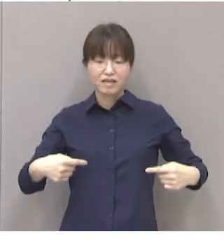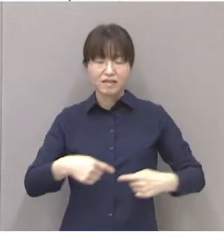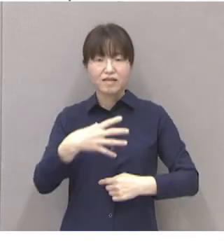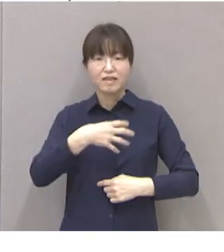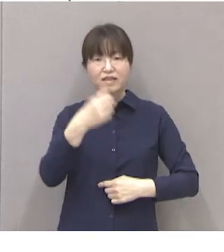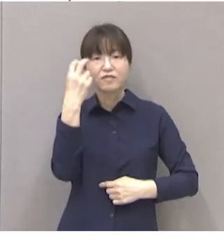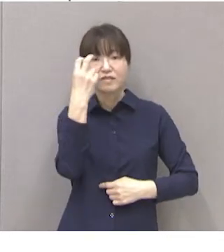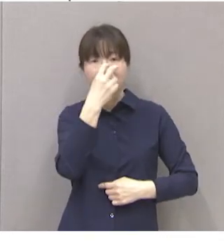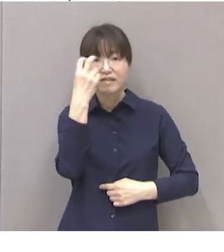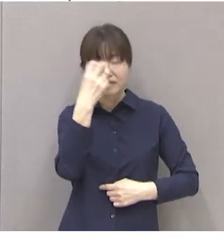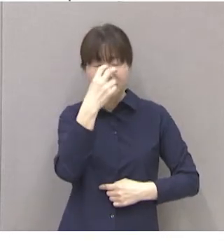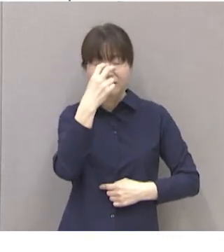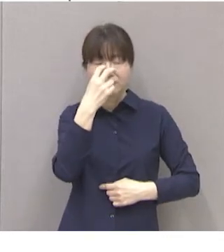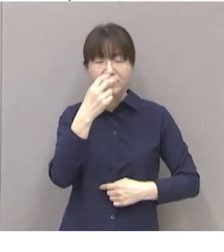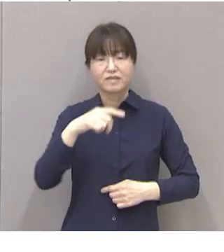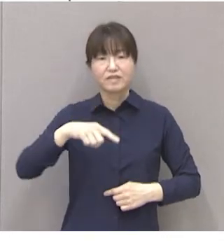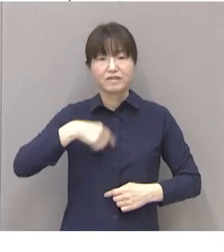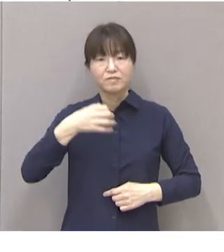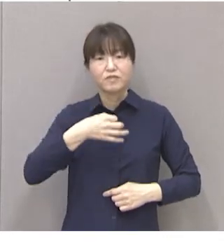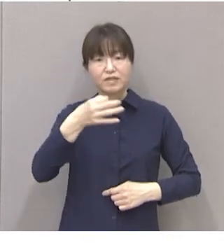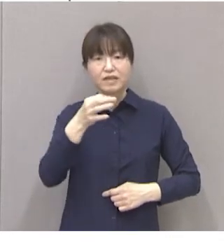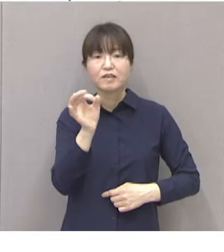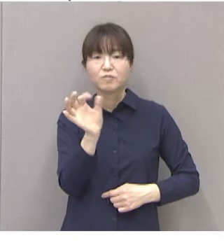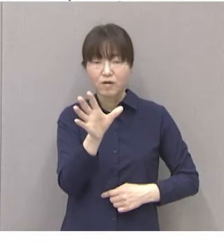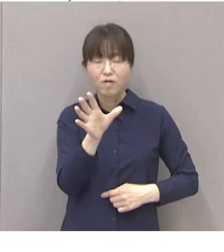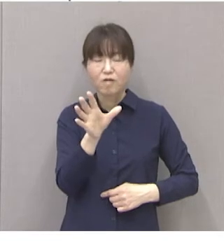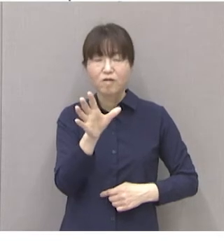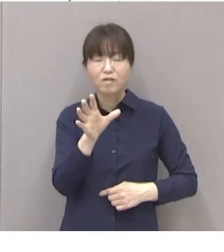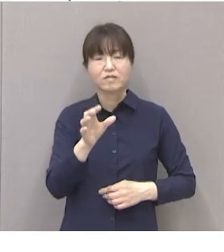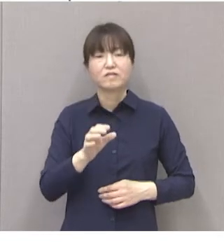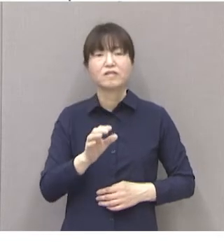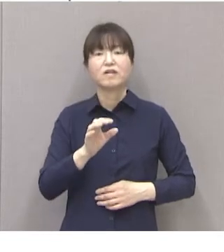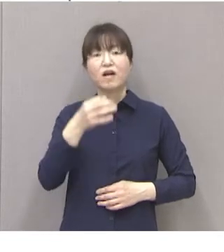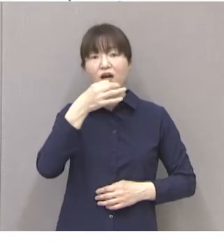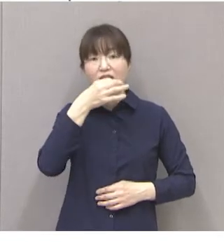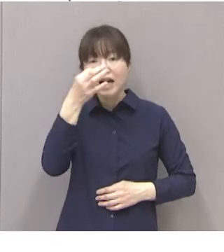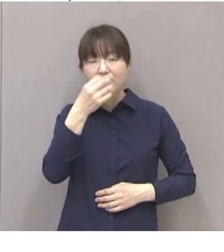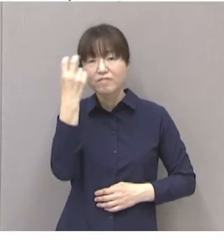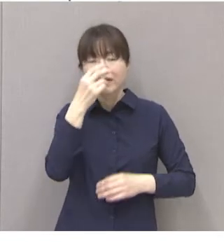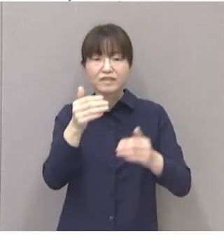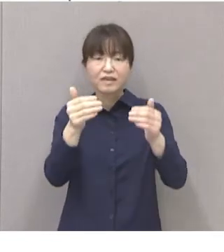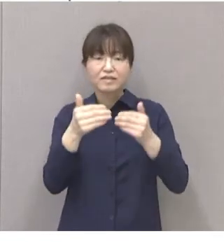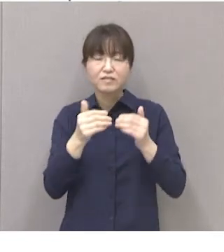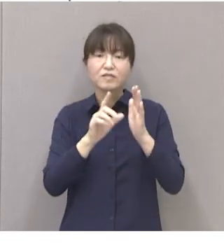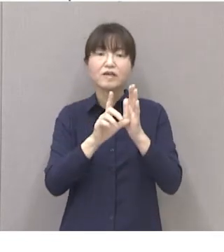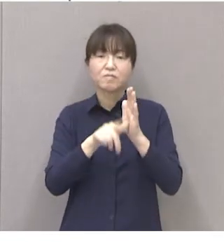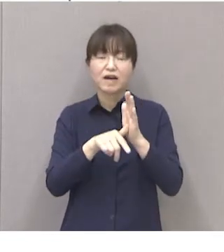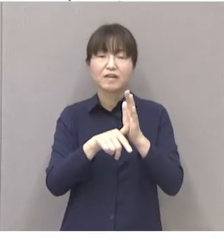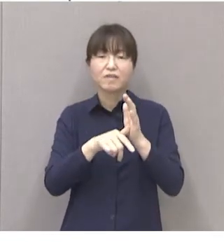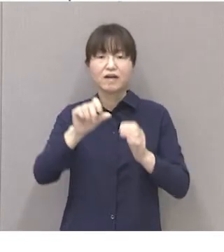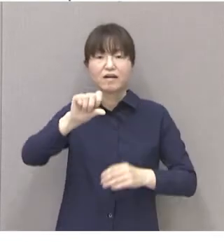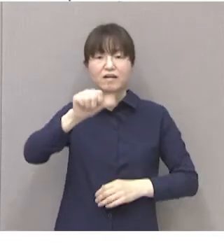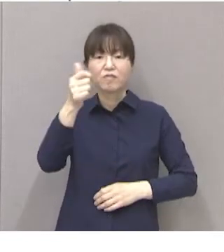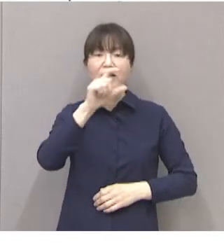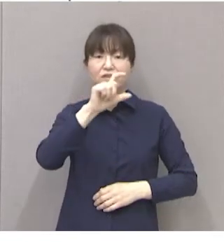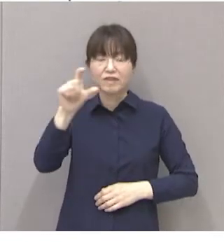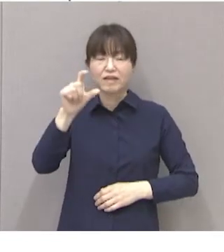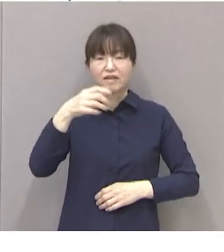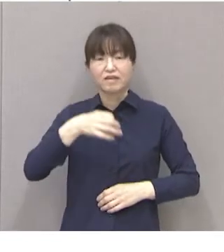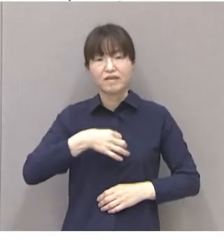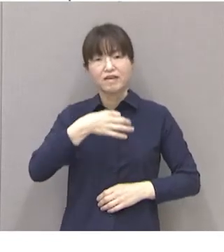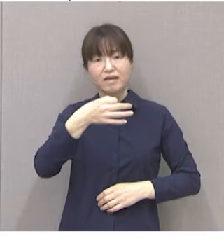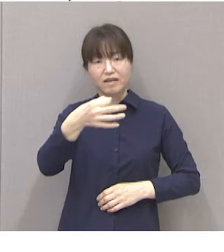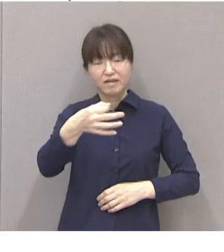ます自己負担金は無料ですけれどもあの痰の検査を行う必要がある方については別途500円の自己負担